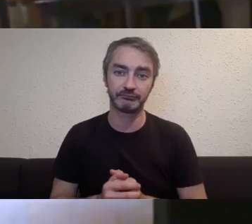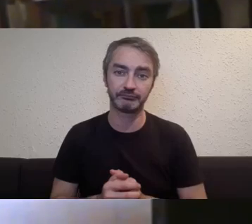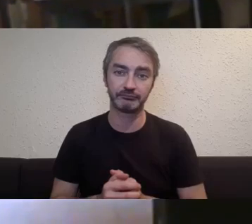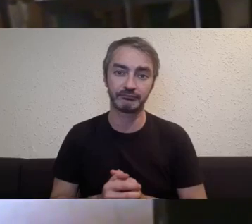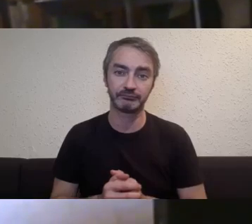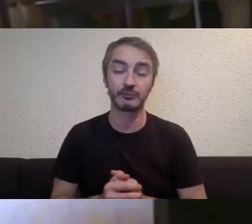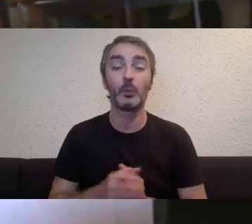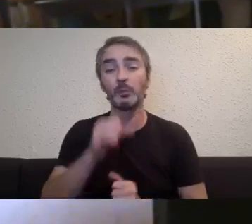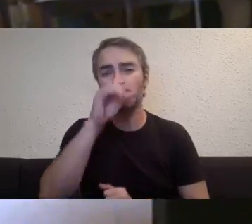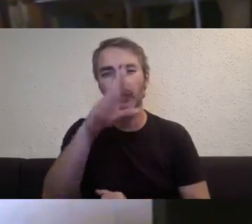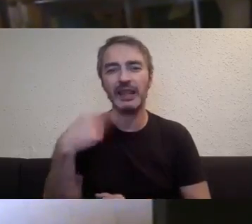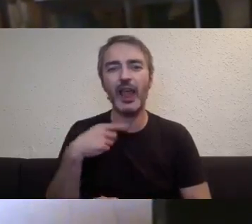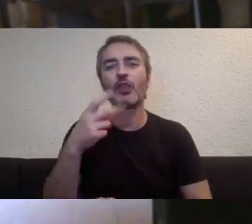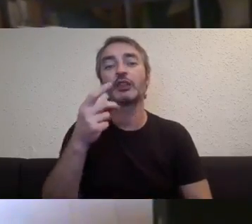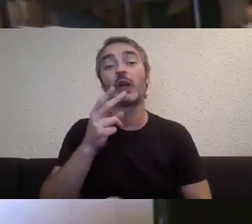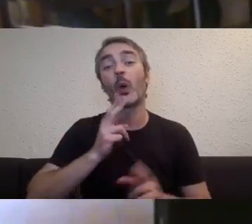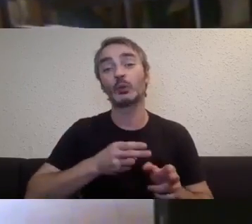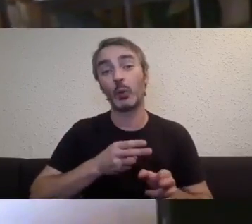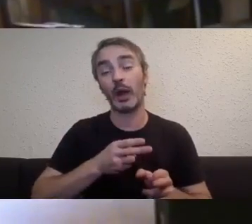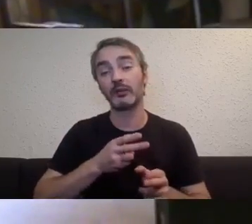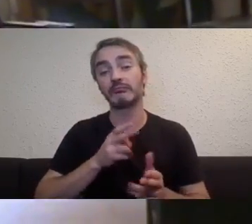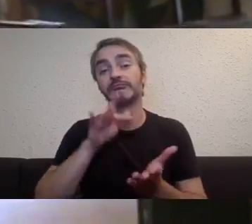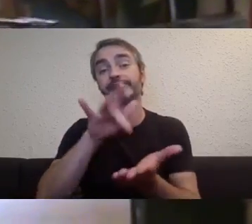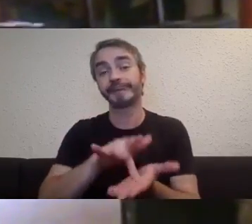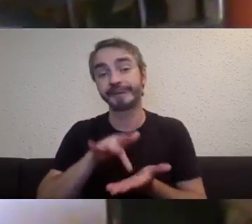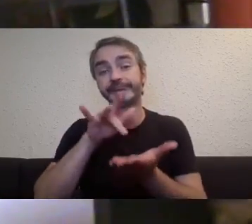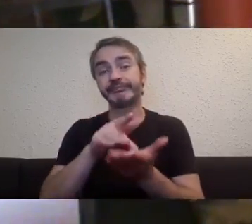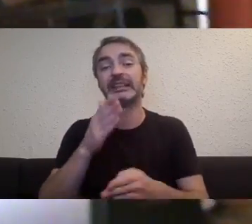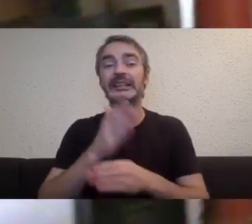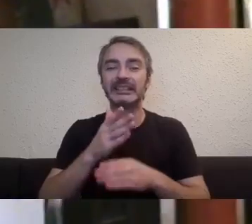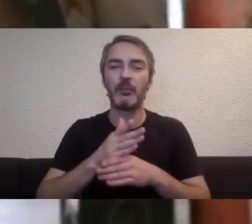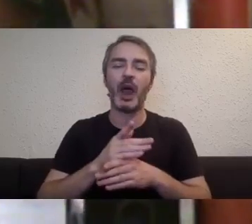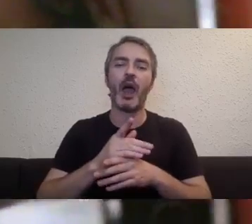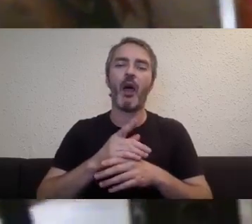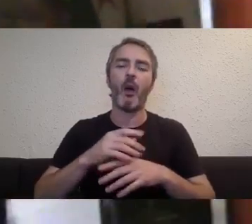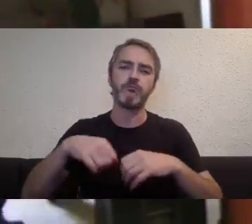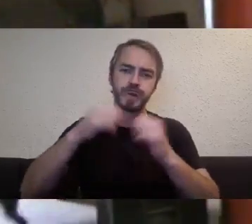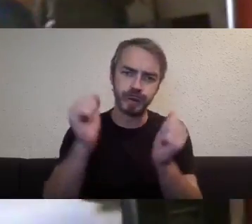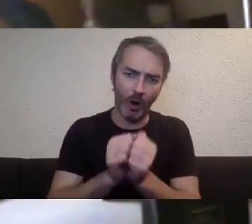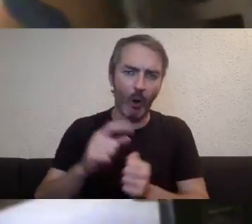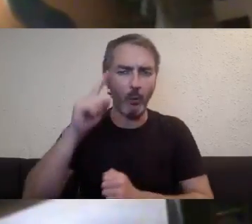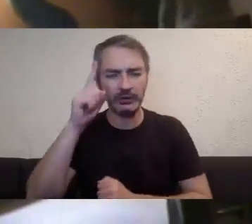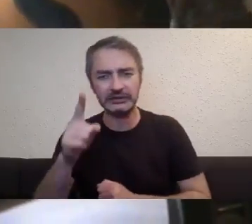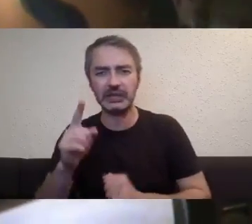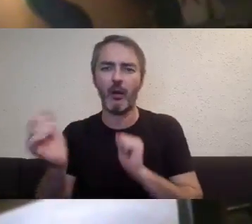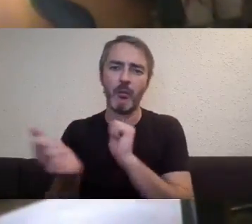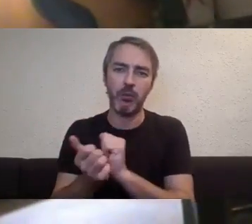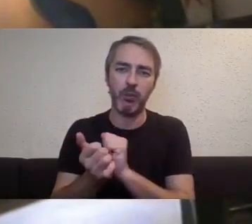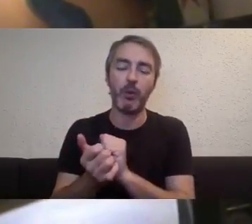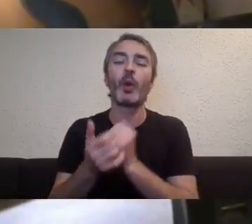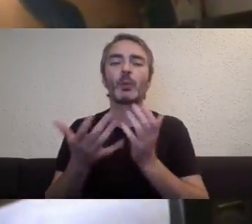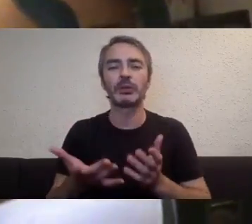de diversos anys de que el 12 d'octubre esdevé amb disturbis i detinguts al